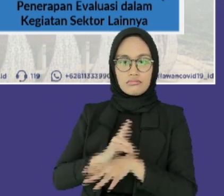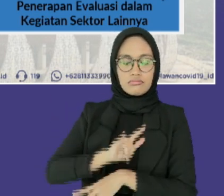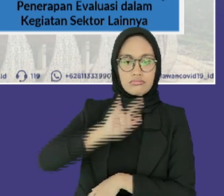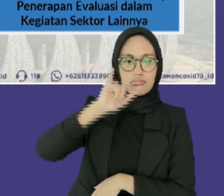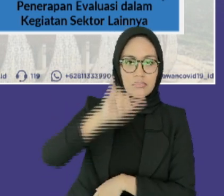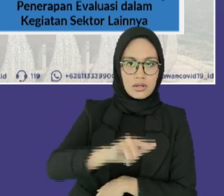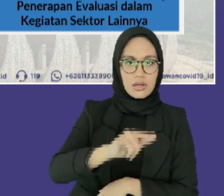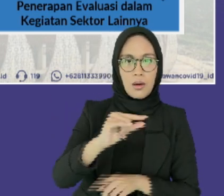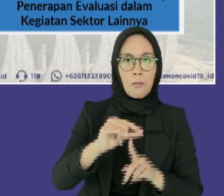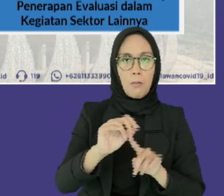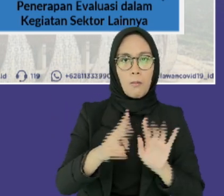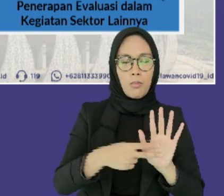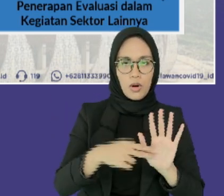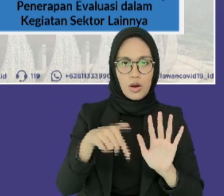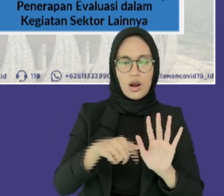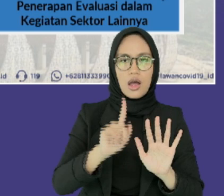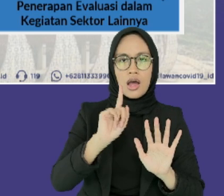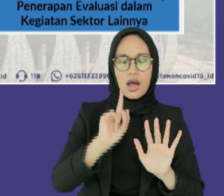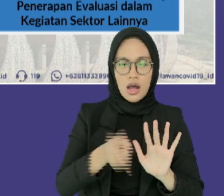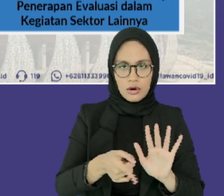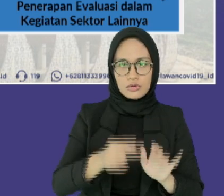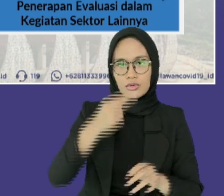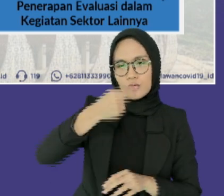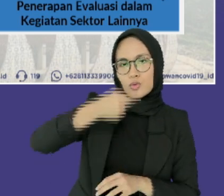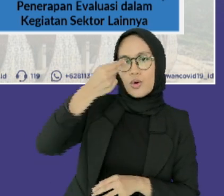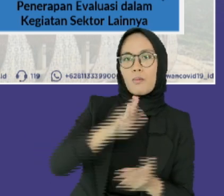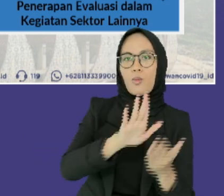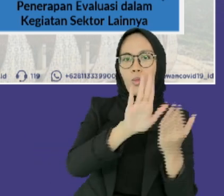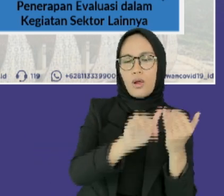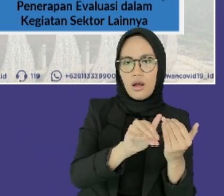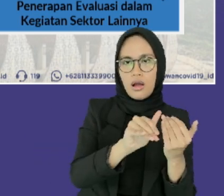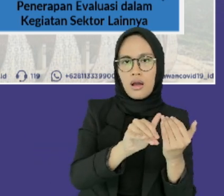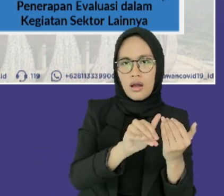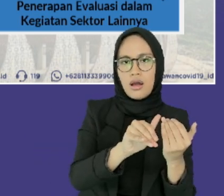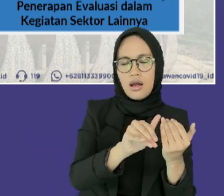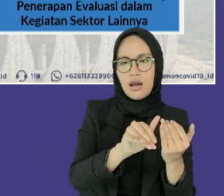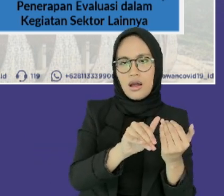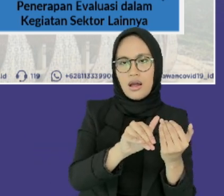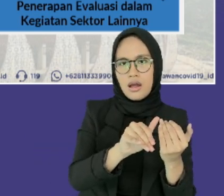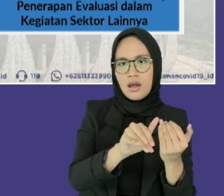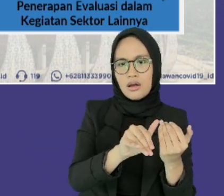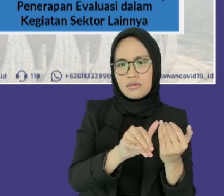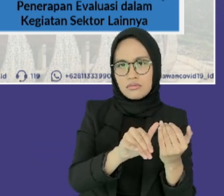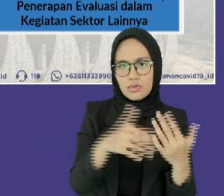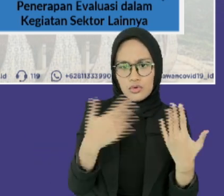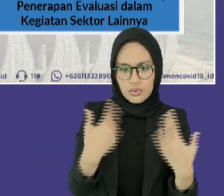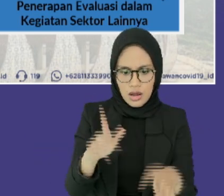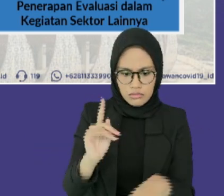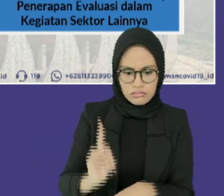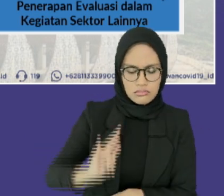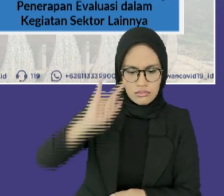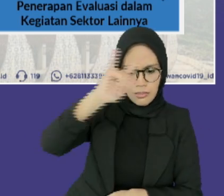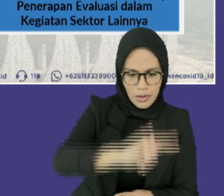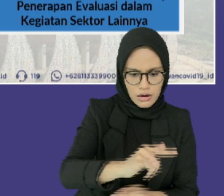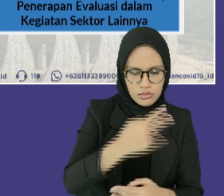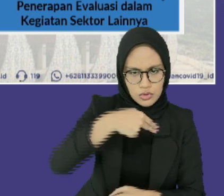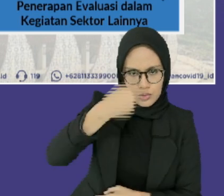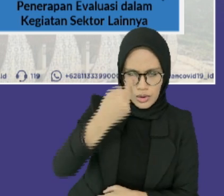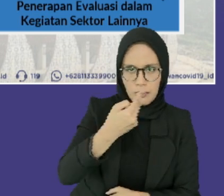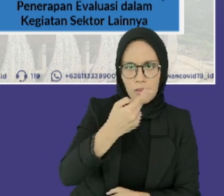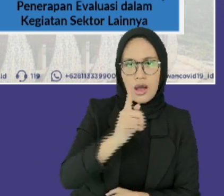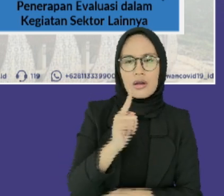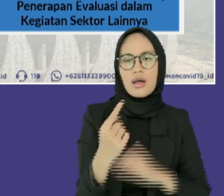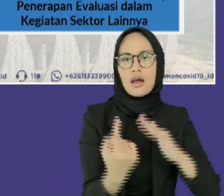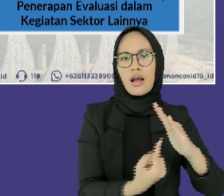melakukan tes ulang setelah ketibaan di daerah asal dan karantina selama lima hari dengan biaya ditanggung oleh